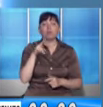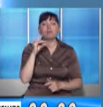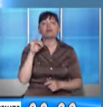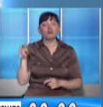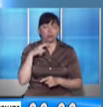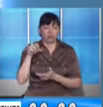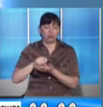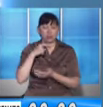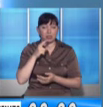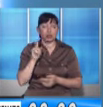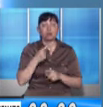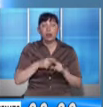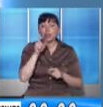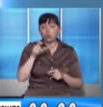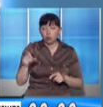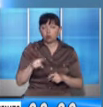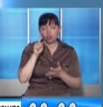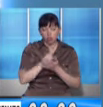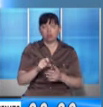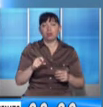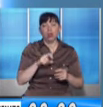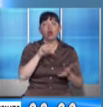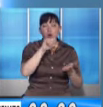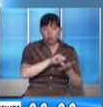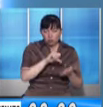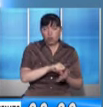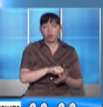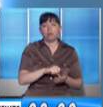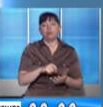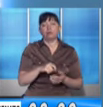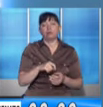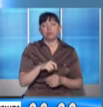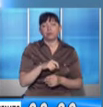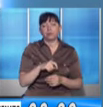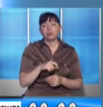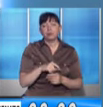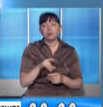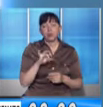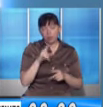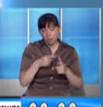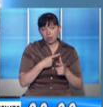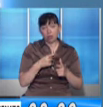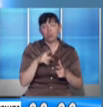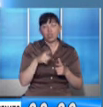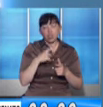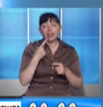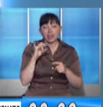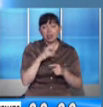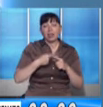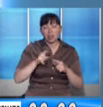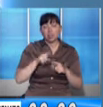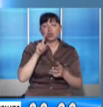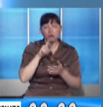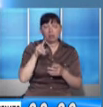oameni vor trebui să depună totul și dacă vor merge dincolo de cadrul cadrul legal, vor trebui să răspundă în fața legii. Pentru